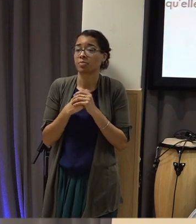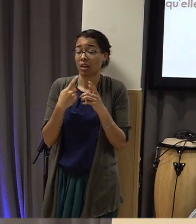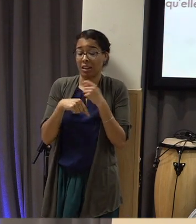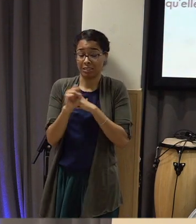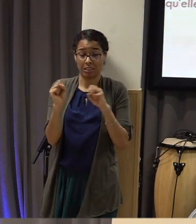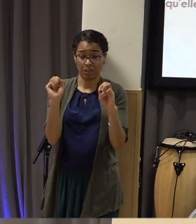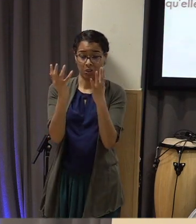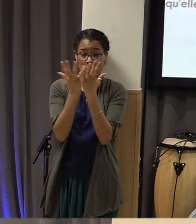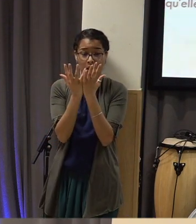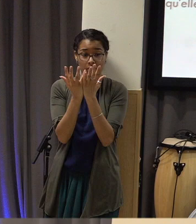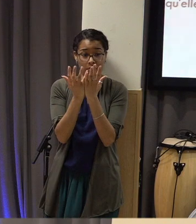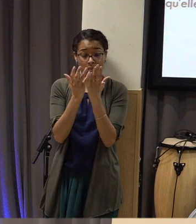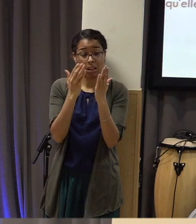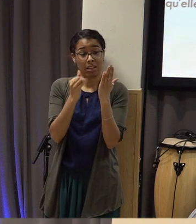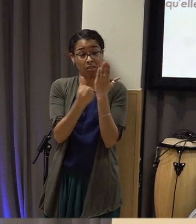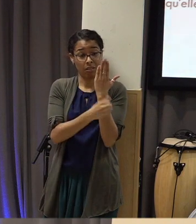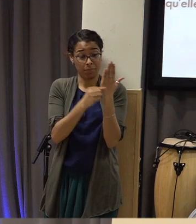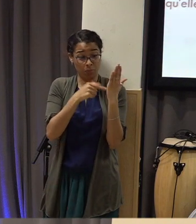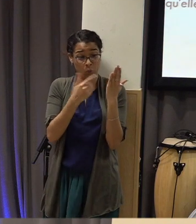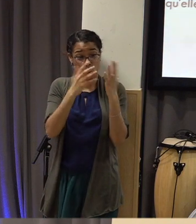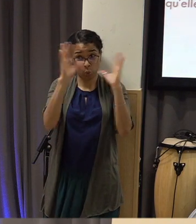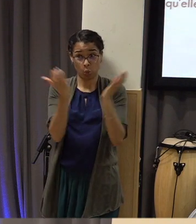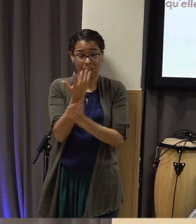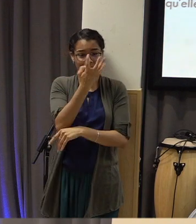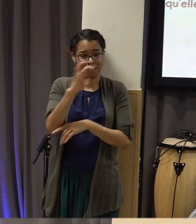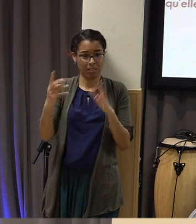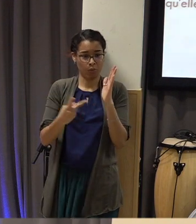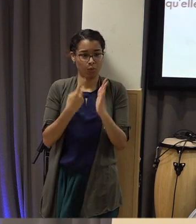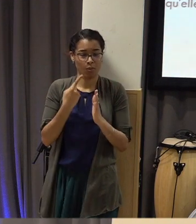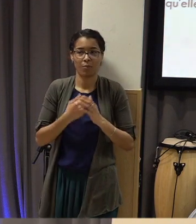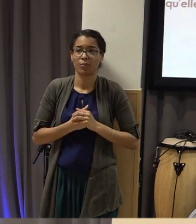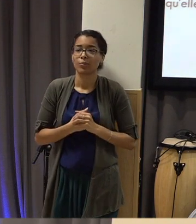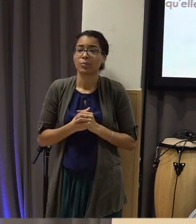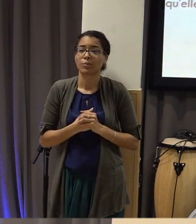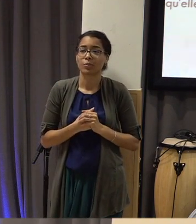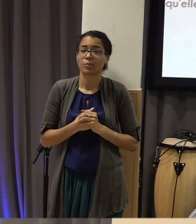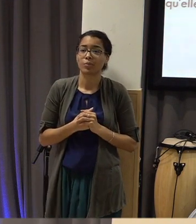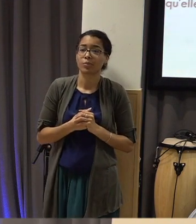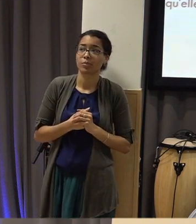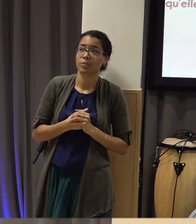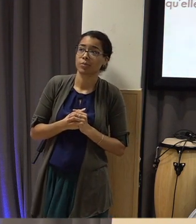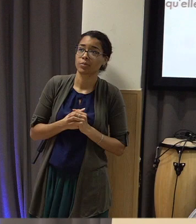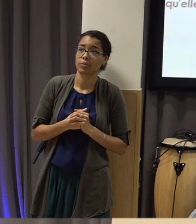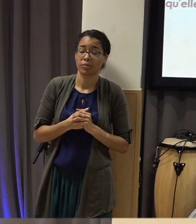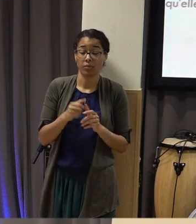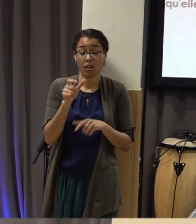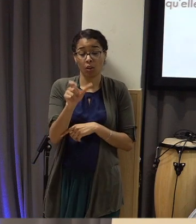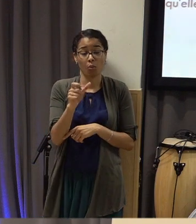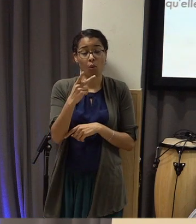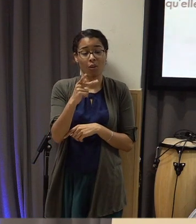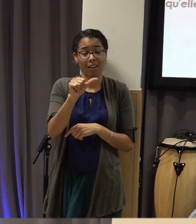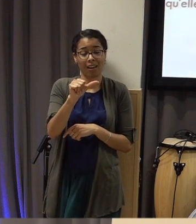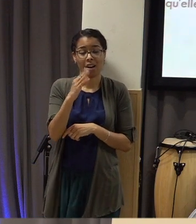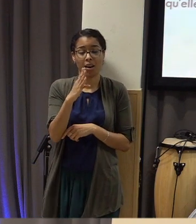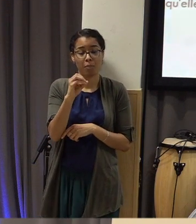de 400 fois dans la Bible. Dans l'Ancien Testament, le terme c'est kabod.